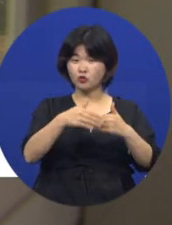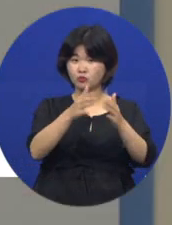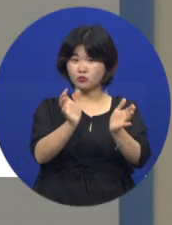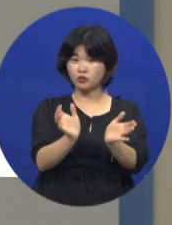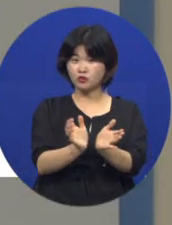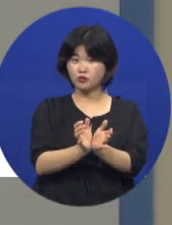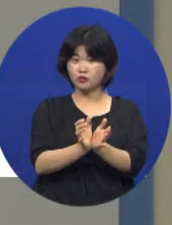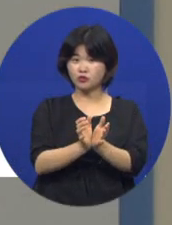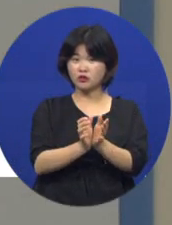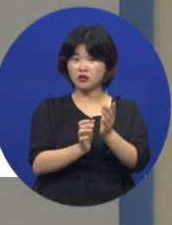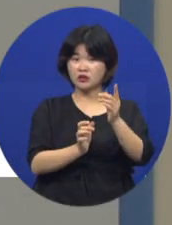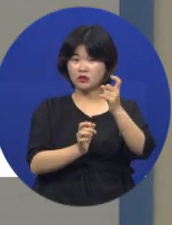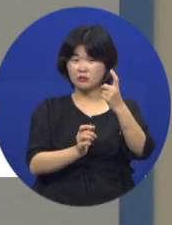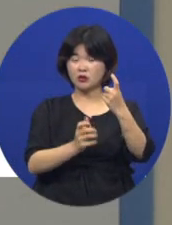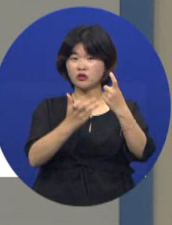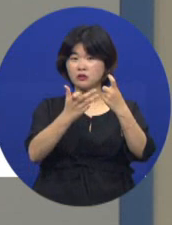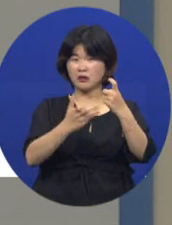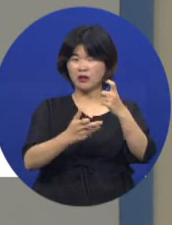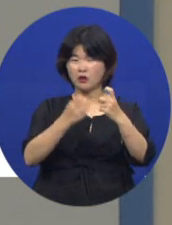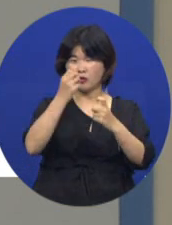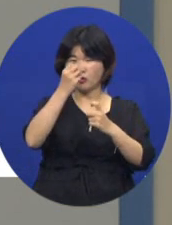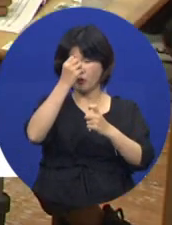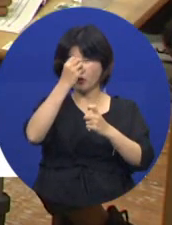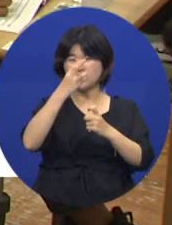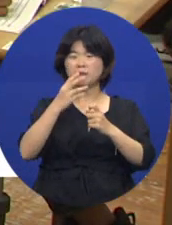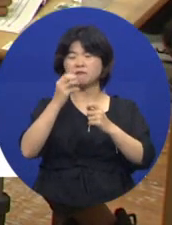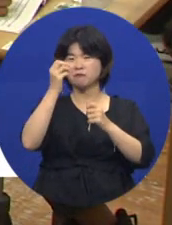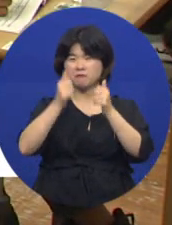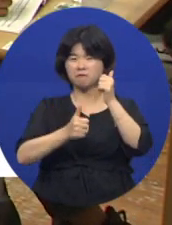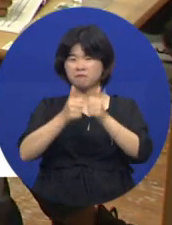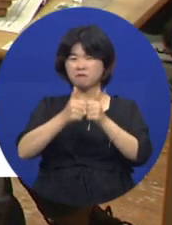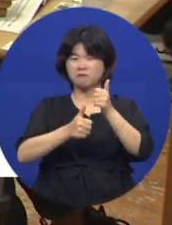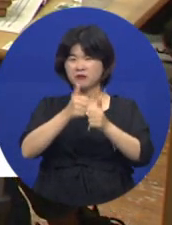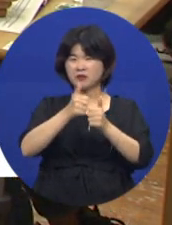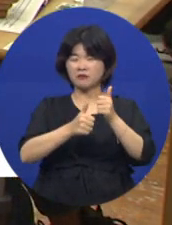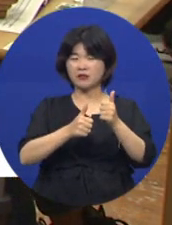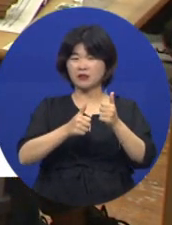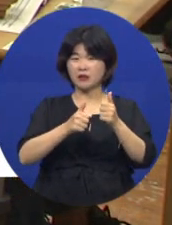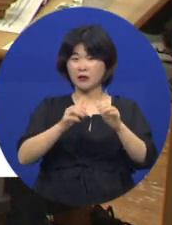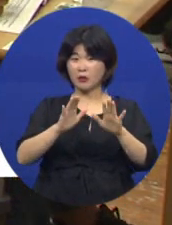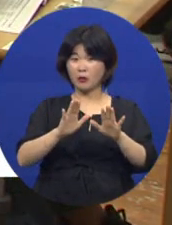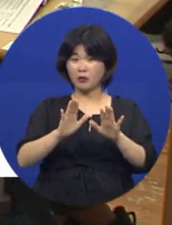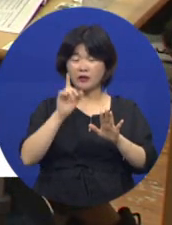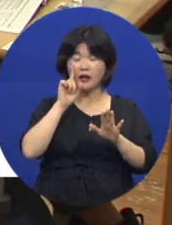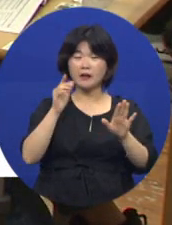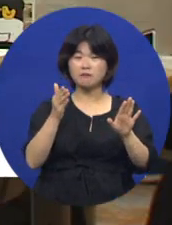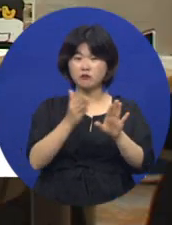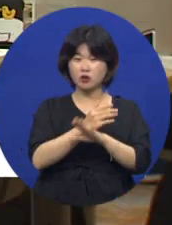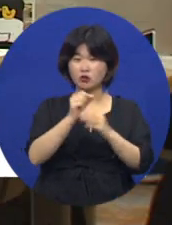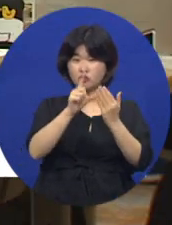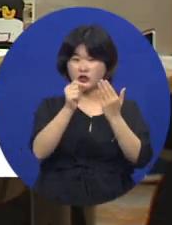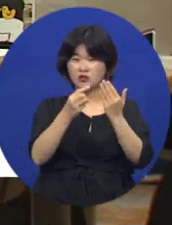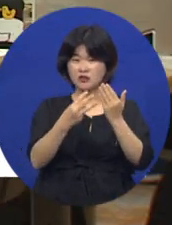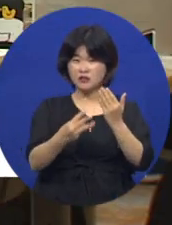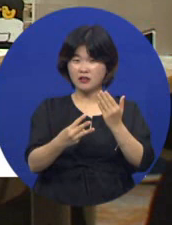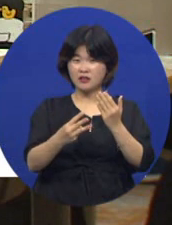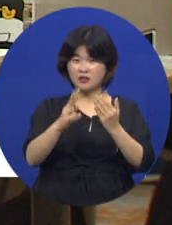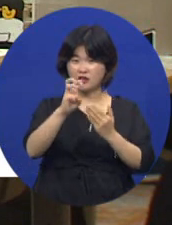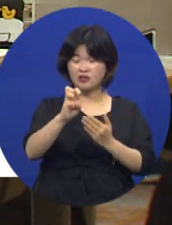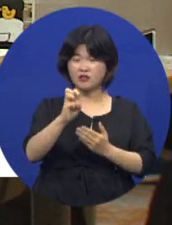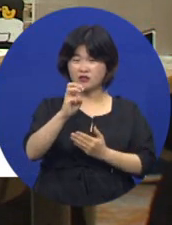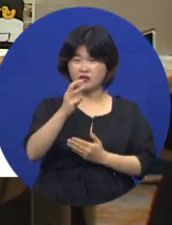11월 18일 실시되는 수능시험 음식 원서접수를 내일부터 다음달 3일까지 전국 86개